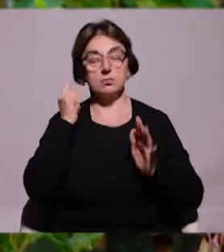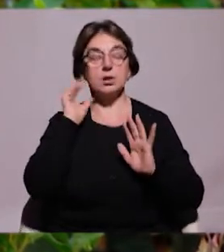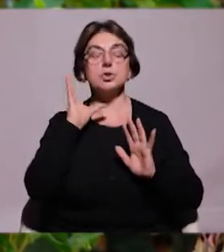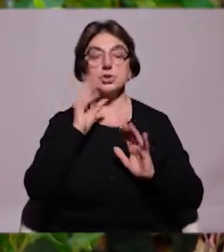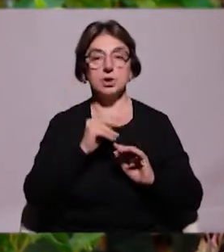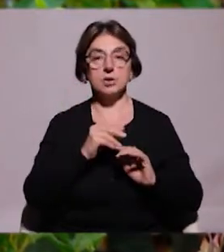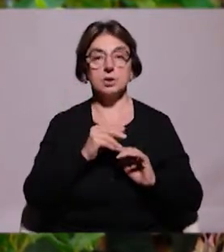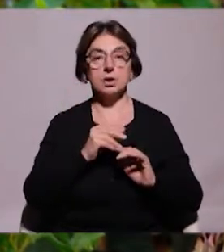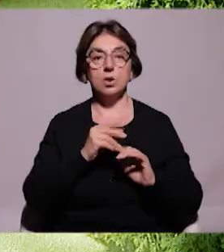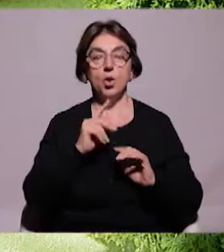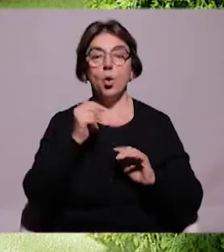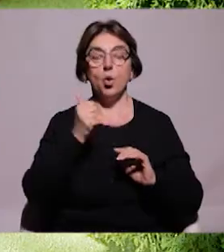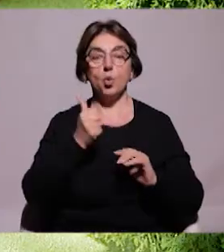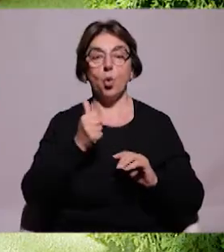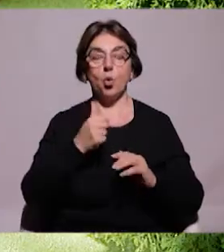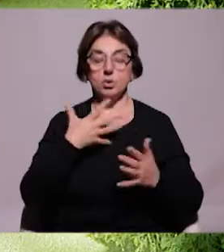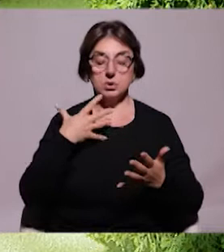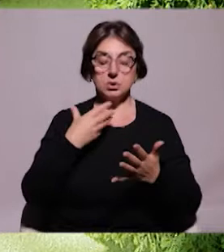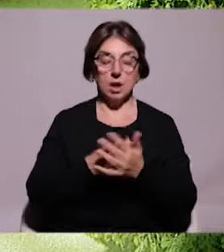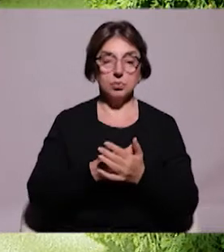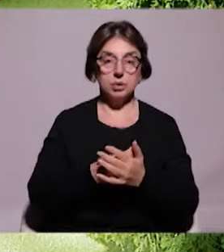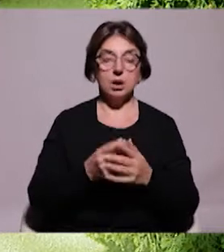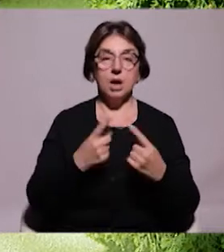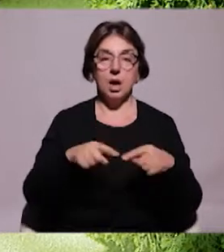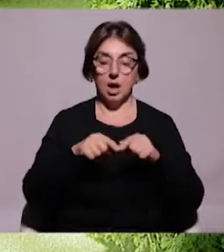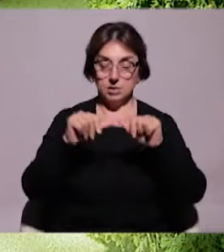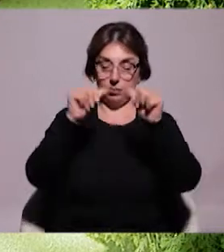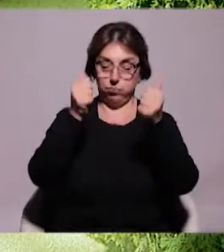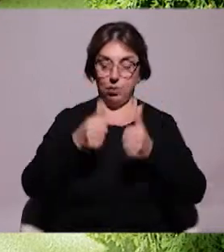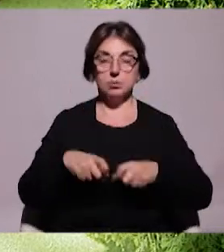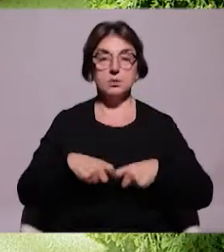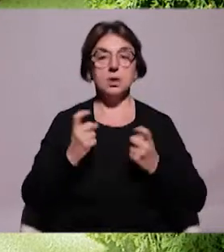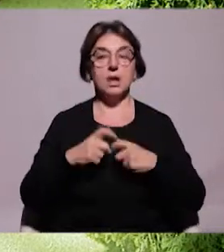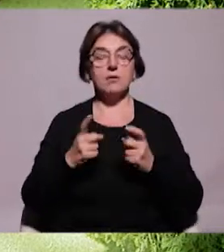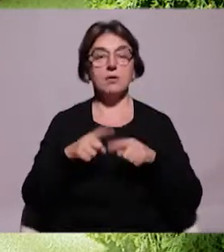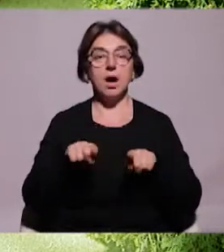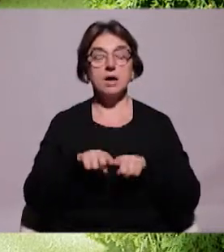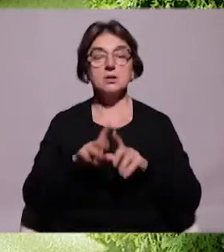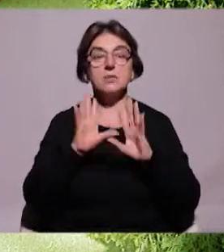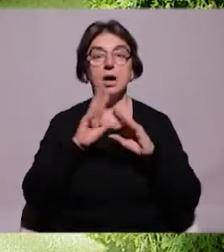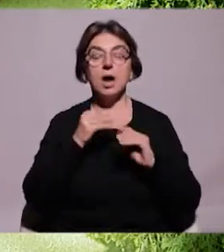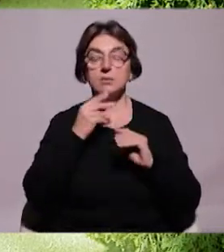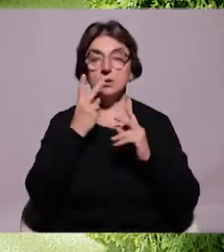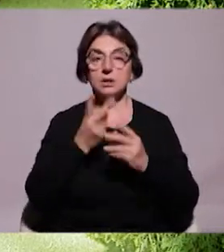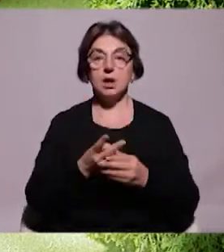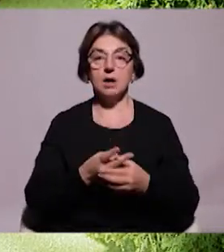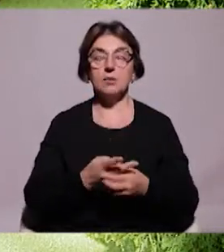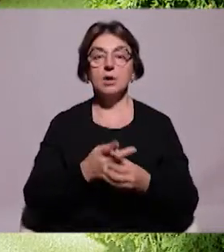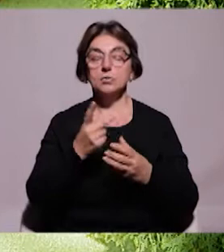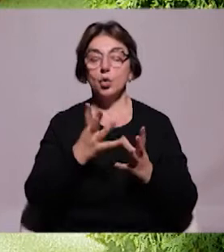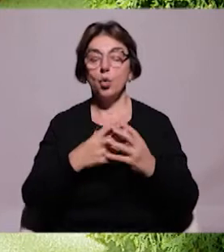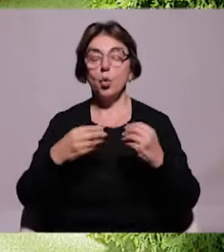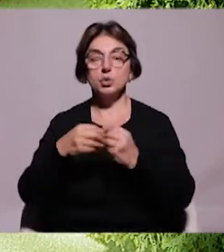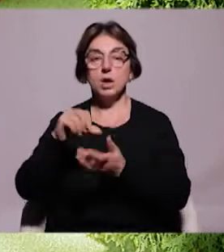შეგიძლიათ შეამჩნიოთ როგორც საკუთარ თავზე ტანადობის დარღვევის ფორმები, ასევე ადვილად შეამჩნევთ მას თქვენ